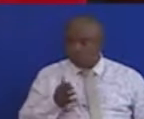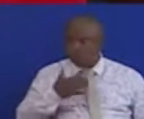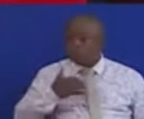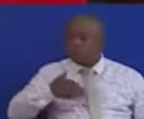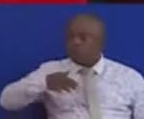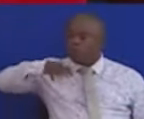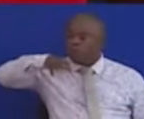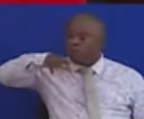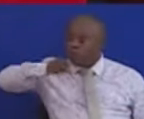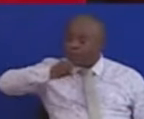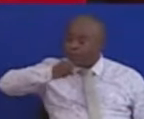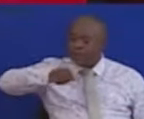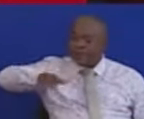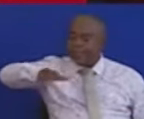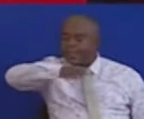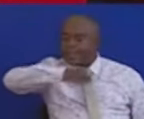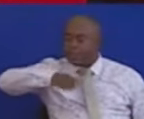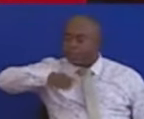uhodi